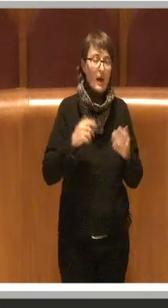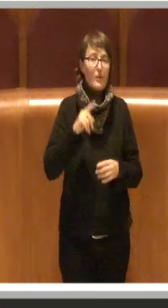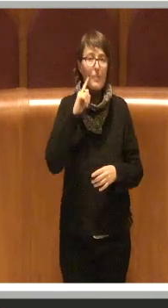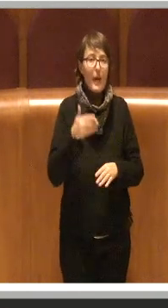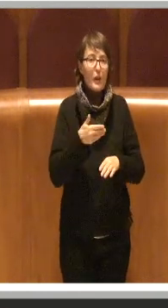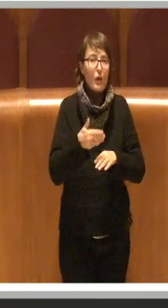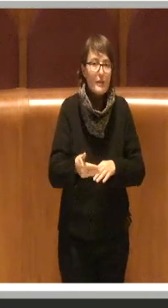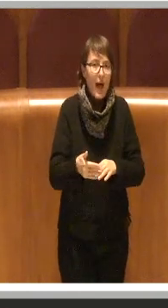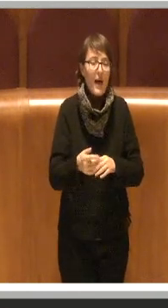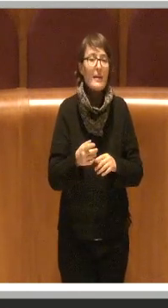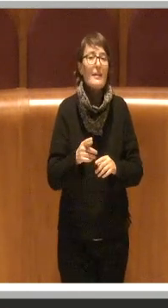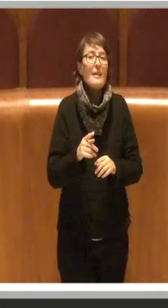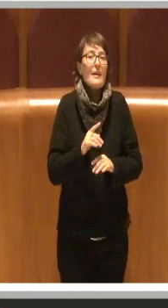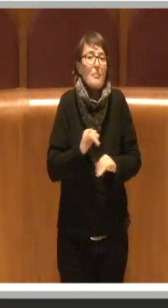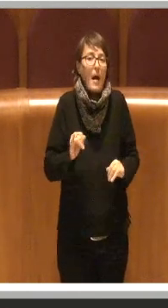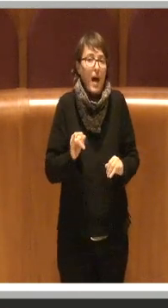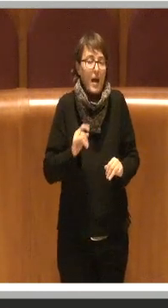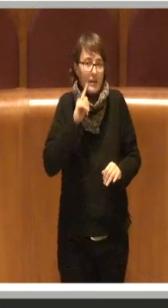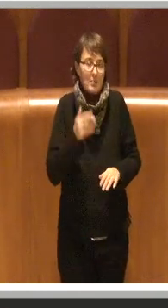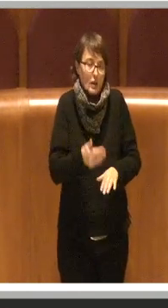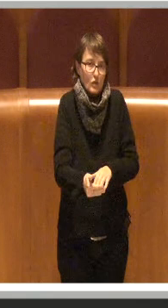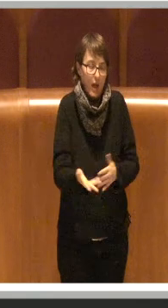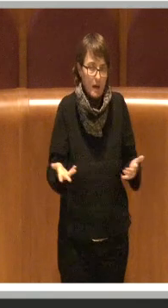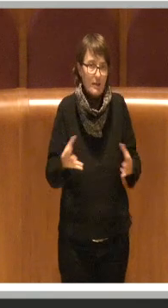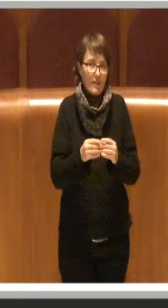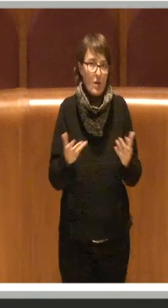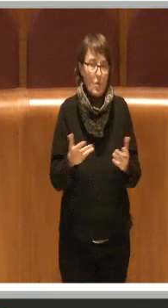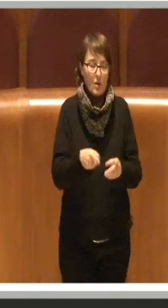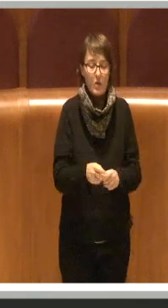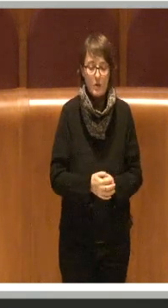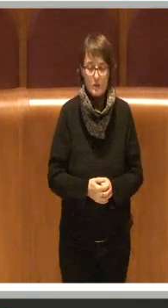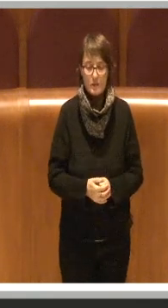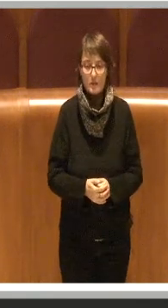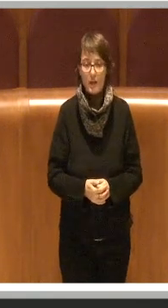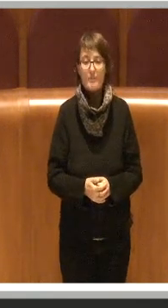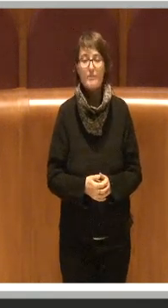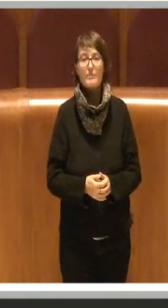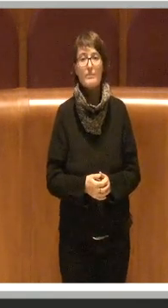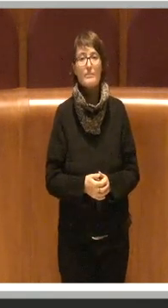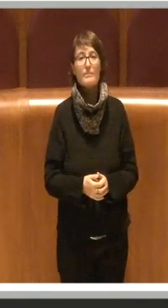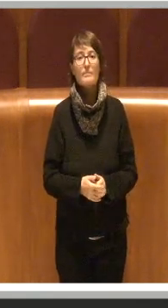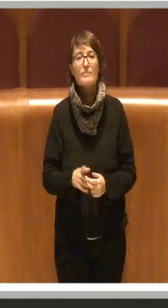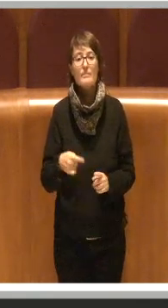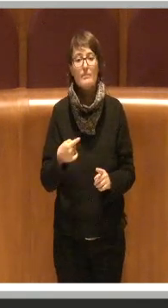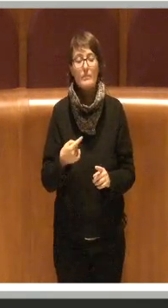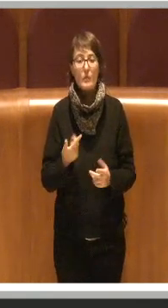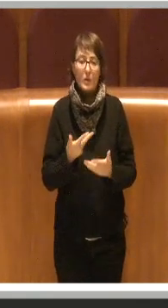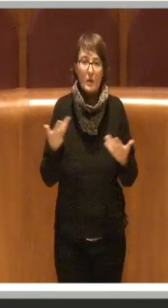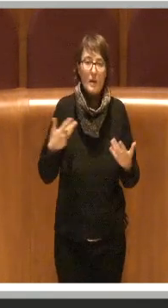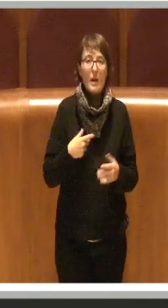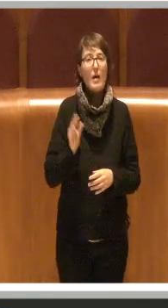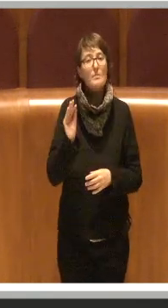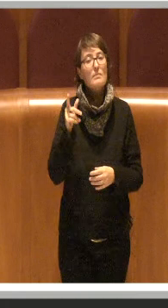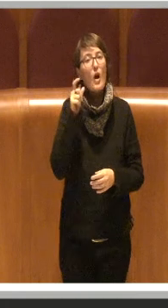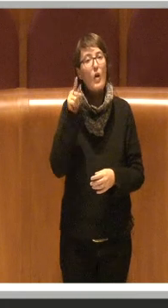soprattutto se ci si attiverà, come spero, anche da parte della Giunta, quindi l'assessore Frongia, con il governo, affinché questi fondi non siano perduti e si